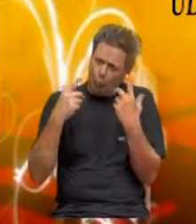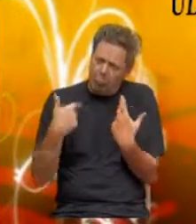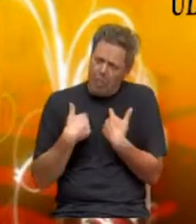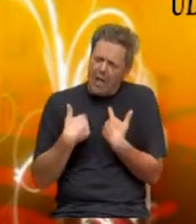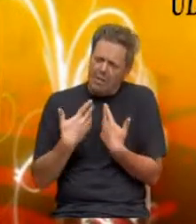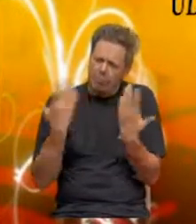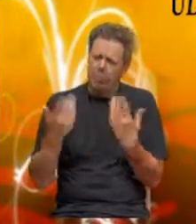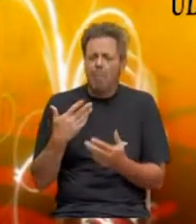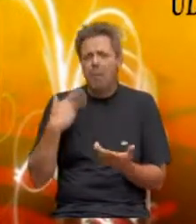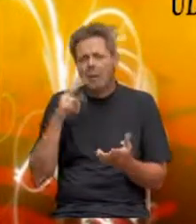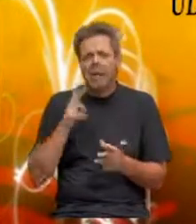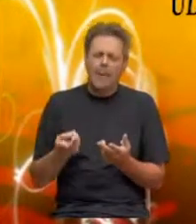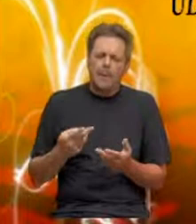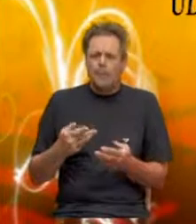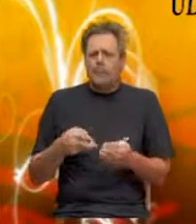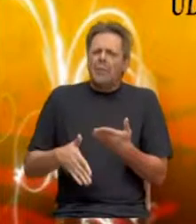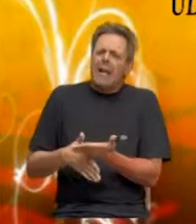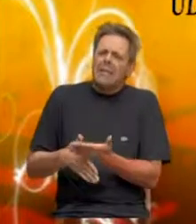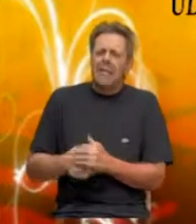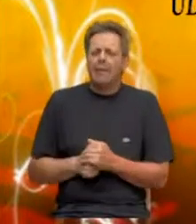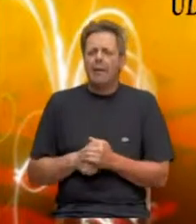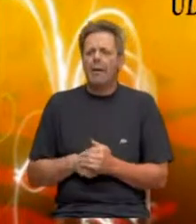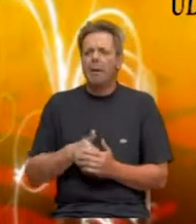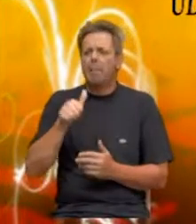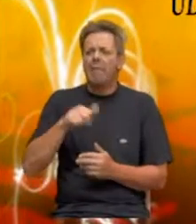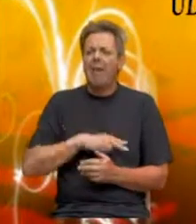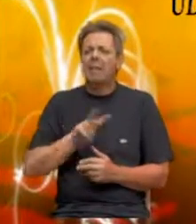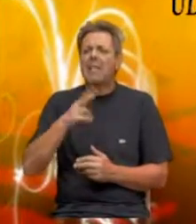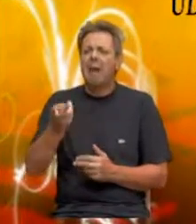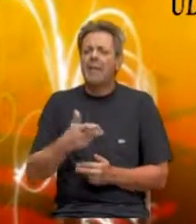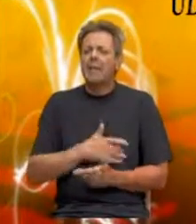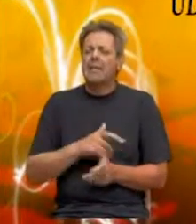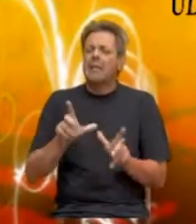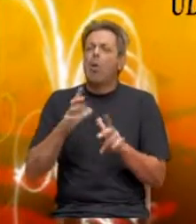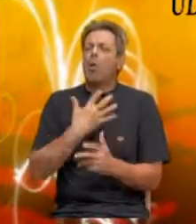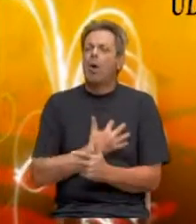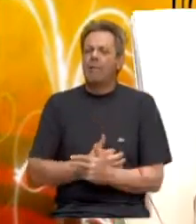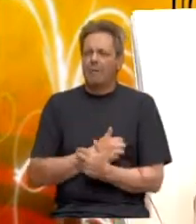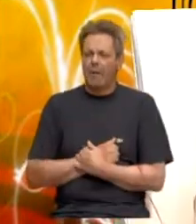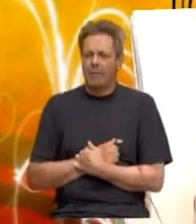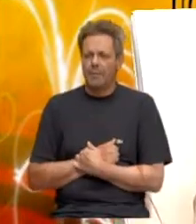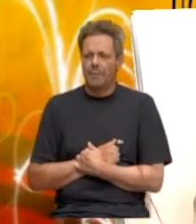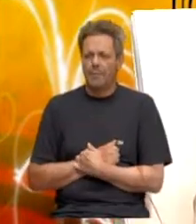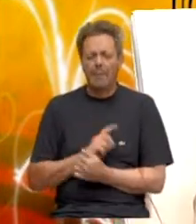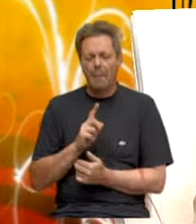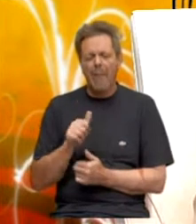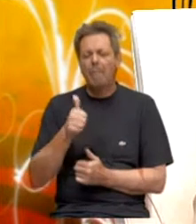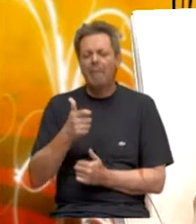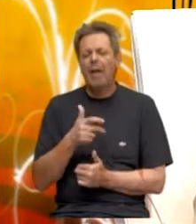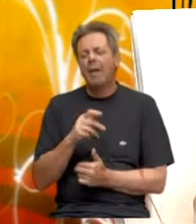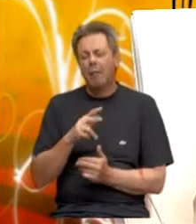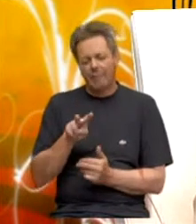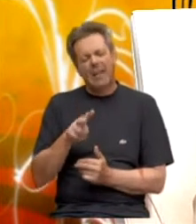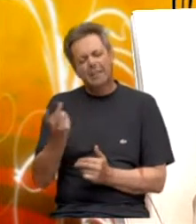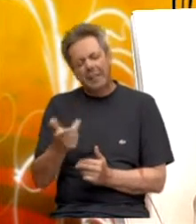ili sudionica ili kako se gotovo hoće reći, prve transplantacije srca u Hrvatskoj. Ne, prve transplantacije, nego prve implantacije